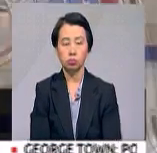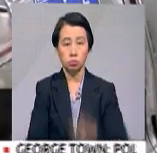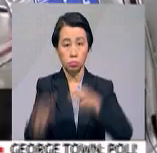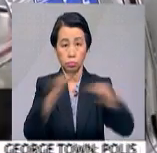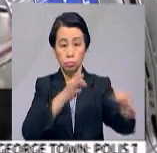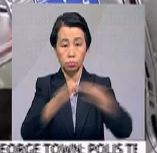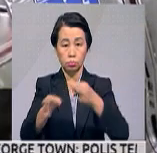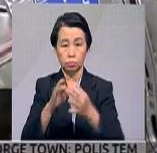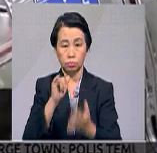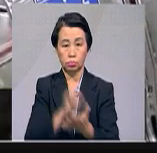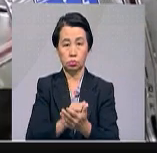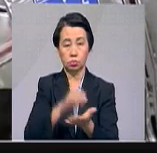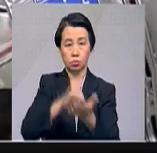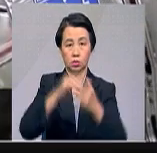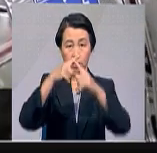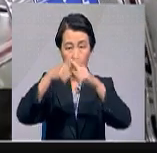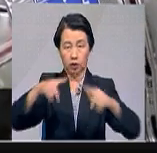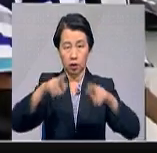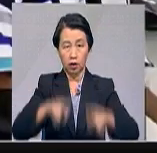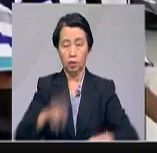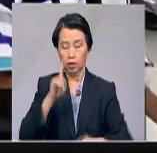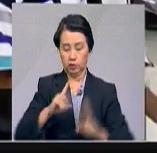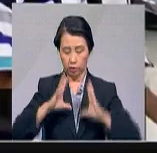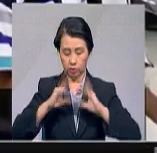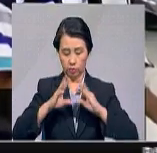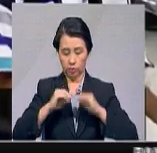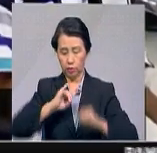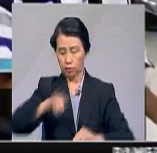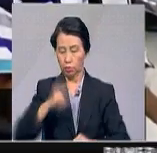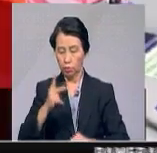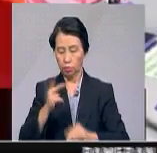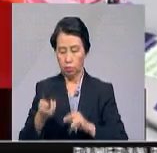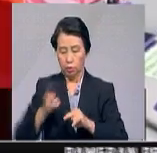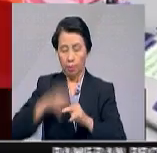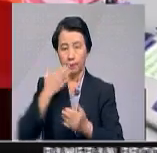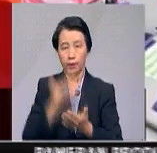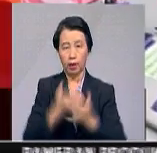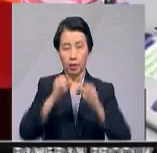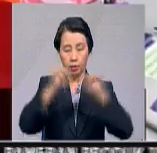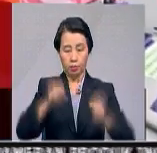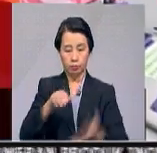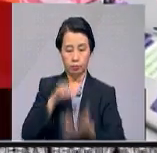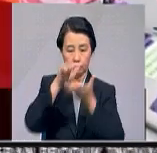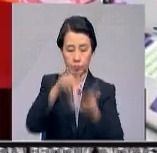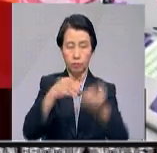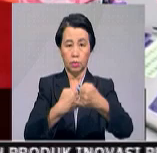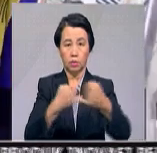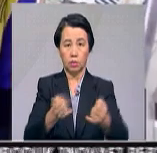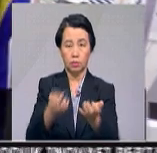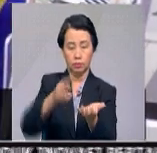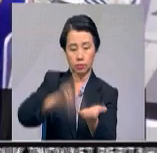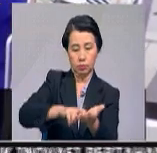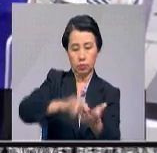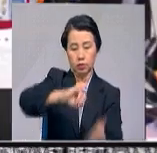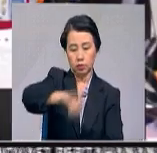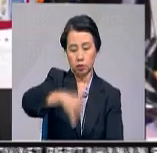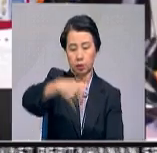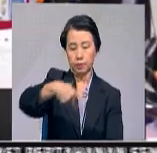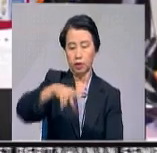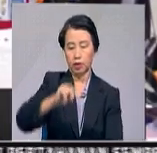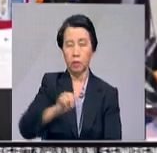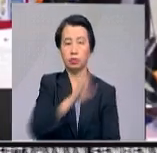menjelaskan perkara itu di Dewan Rakyat, satu mesyuarat jawatankuasa penambahbaikan sistem penyampaian Jabatan Pendaftaran Negara JPN